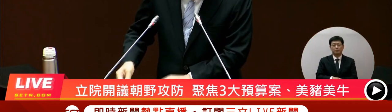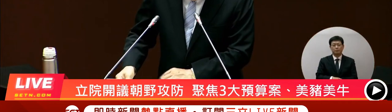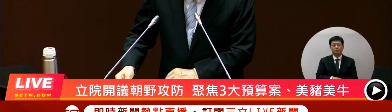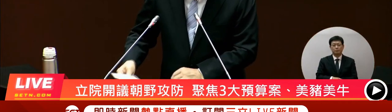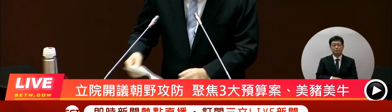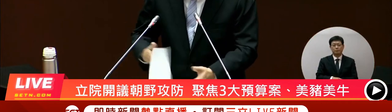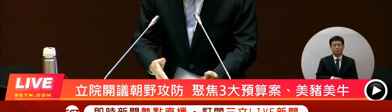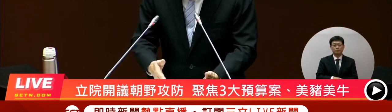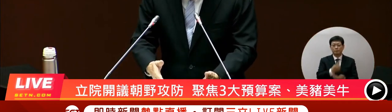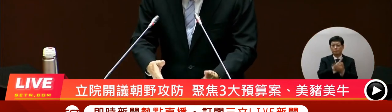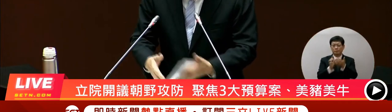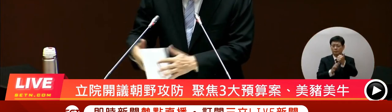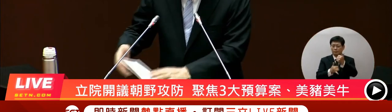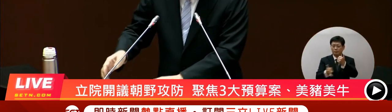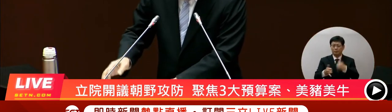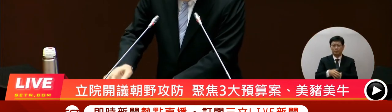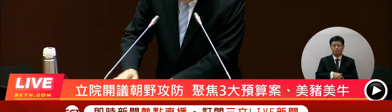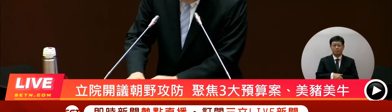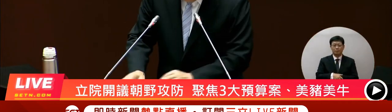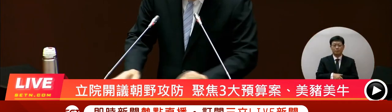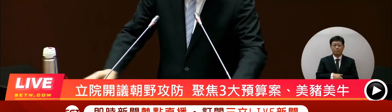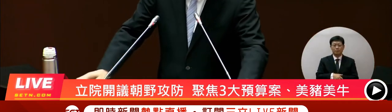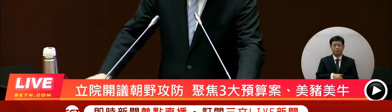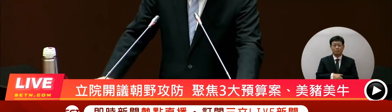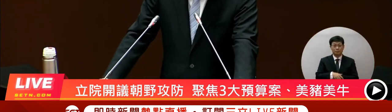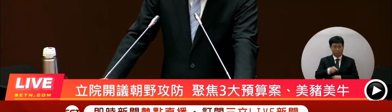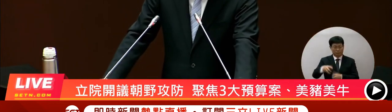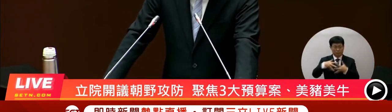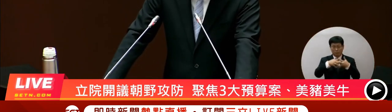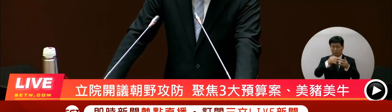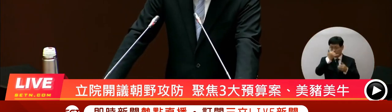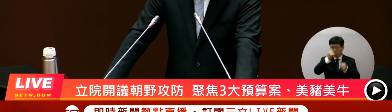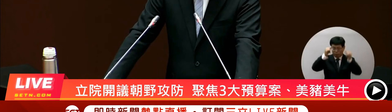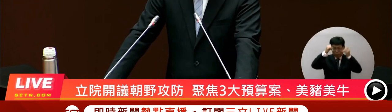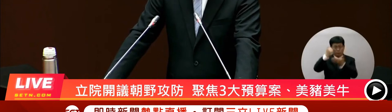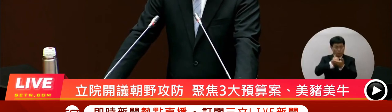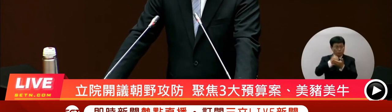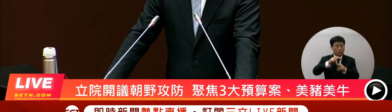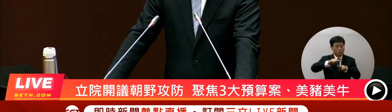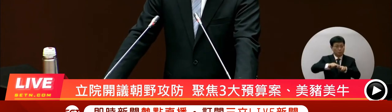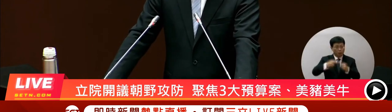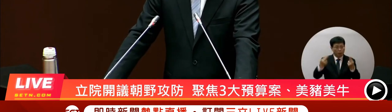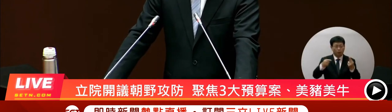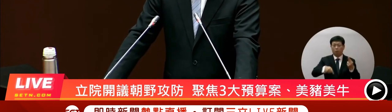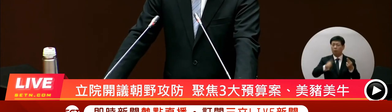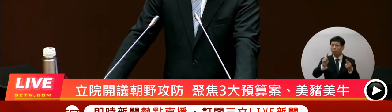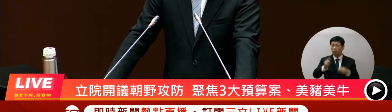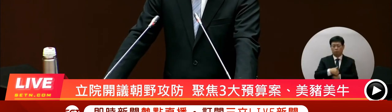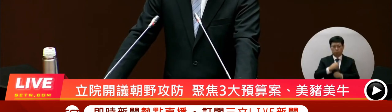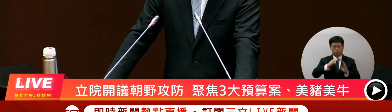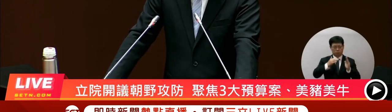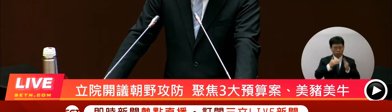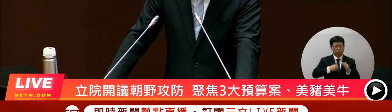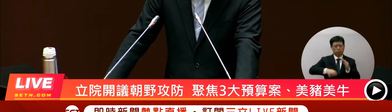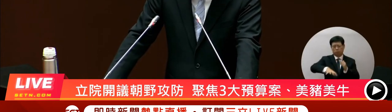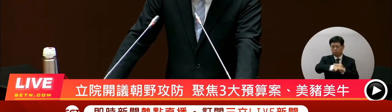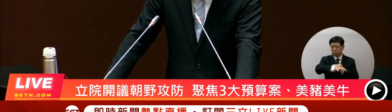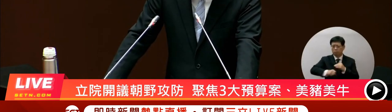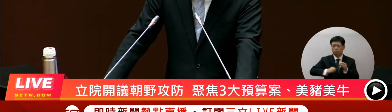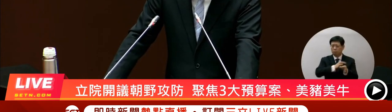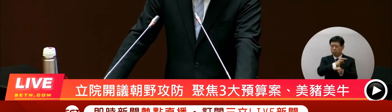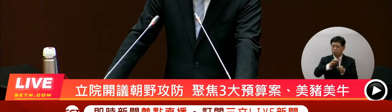各位委员先进，放宽美猪美牛的进口是基于国家整体